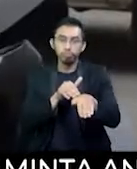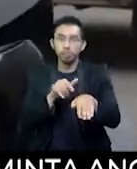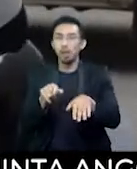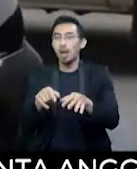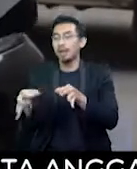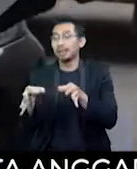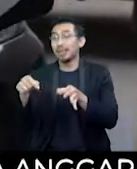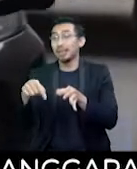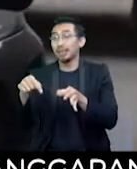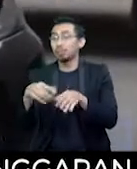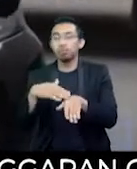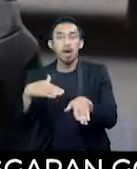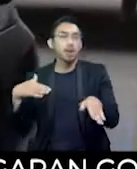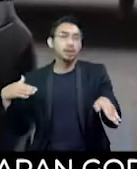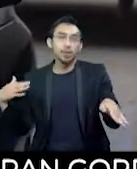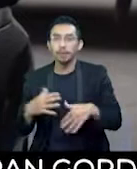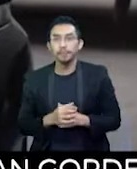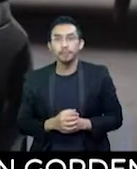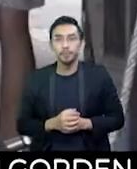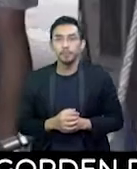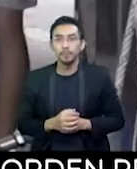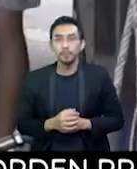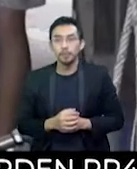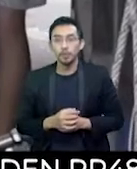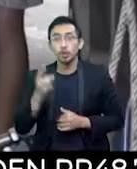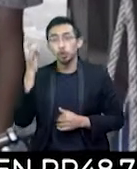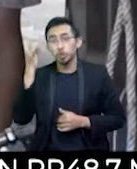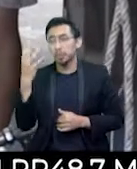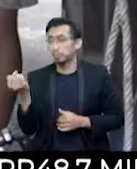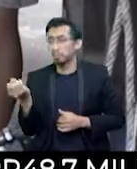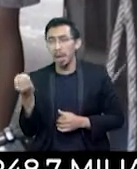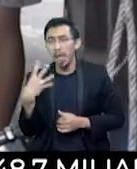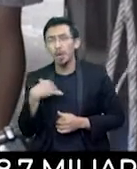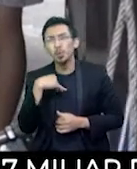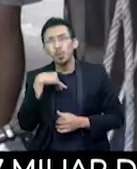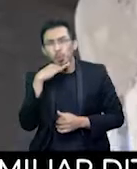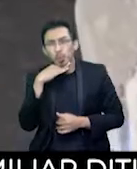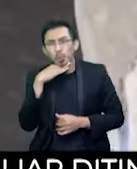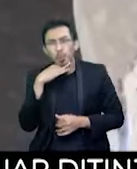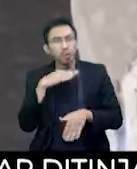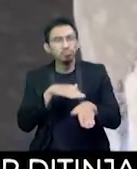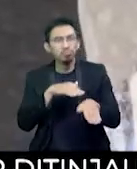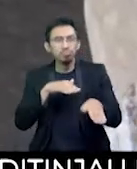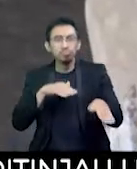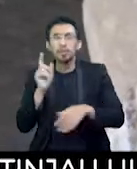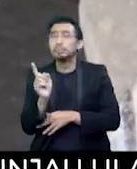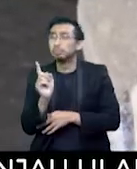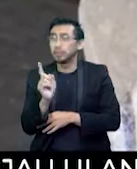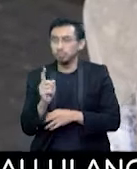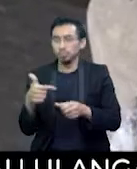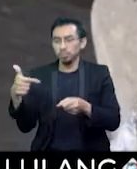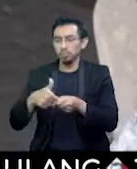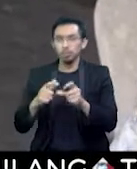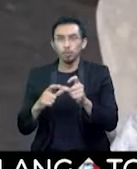Para pengemudi mengaku lebih baik mengantre untuk membeli solar bersubsidi karena harganya yang jauh lebih murah daripada solar non-subsidi. Sejumlah